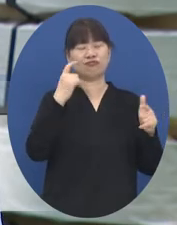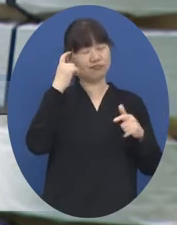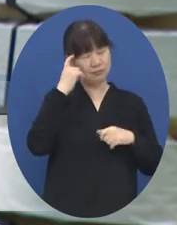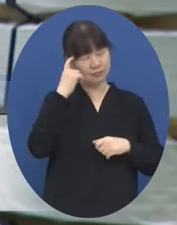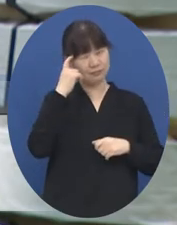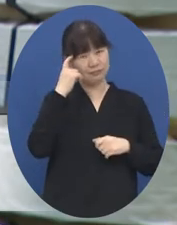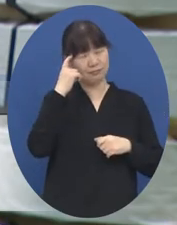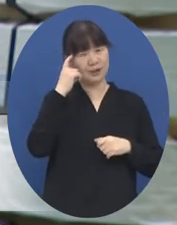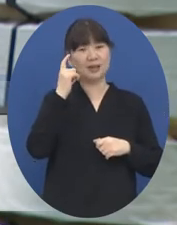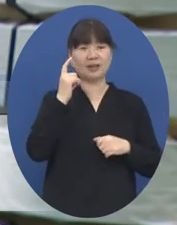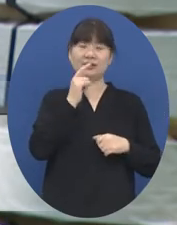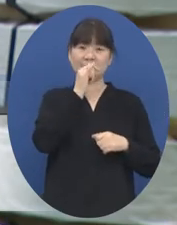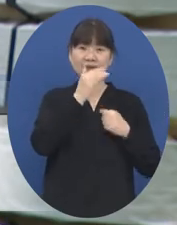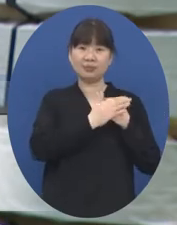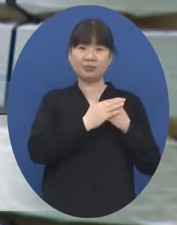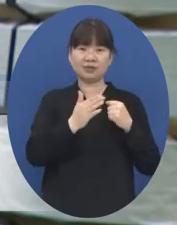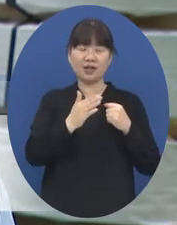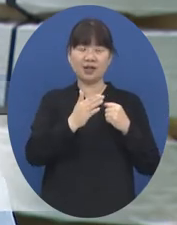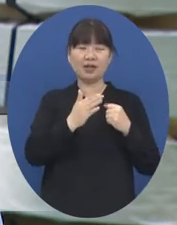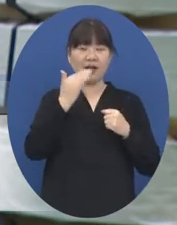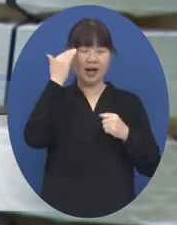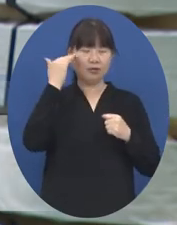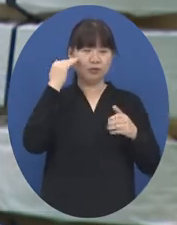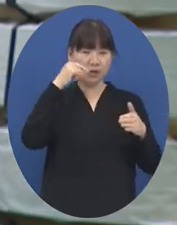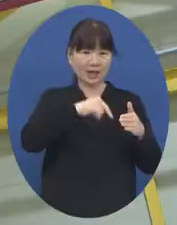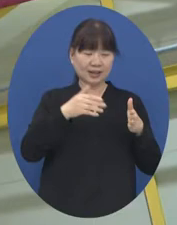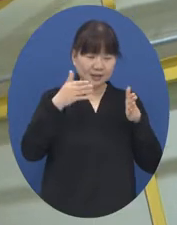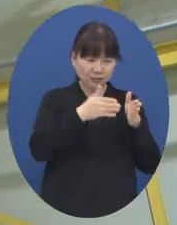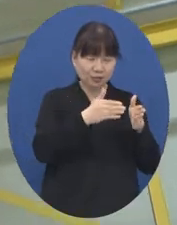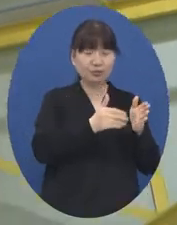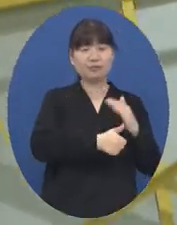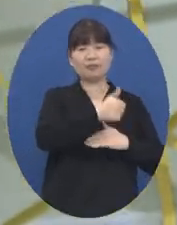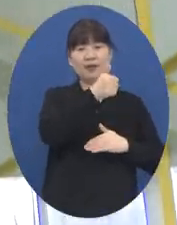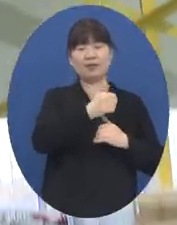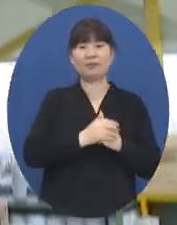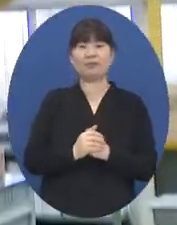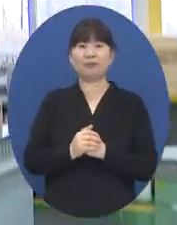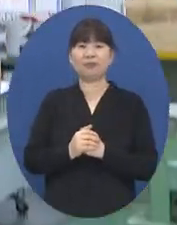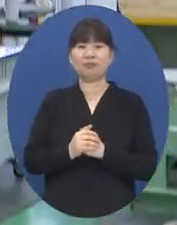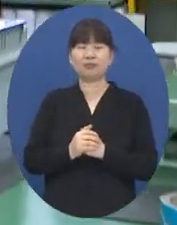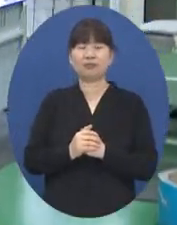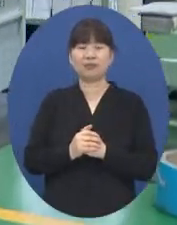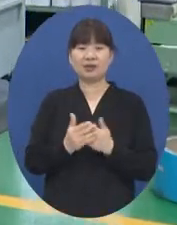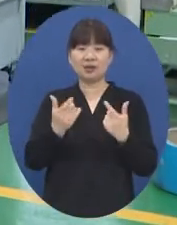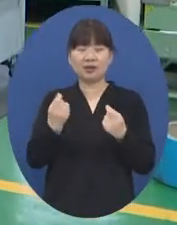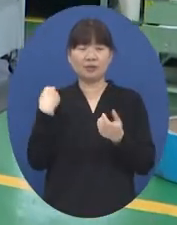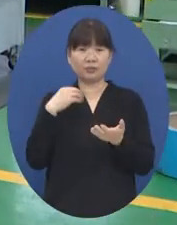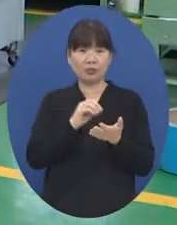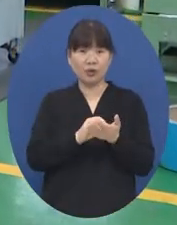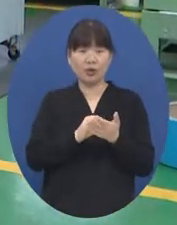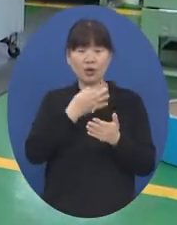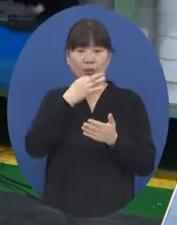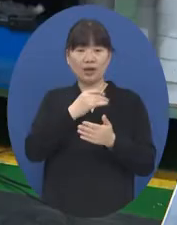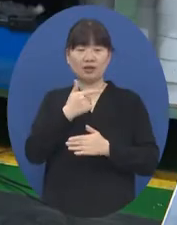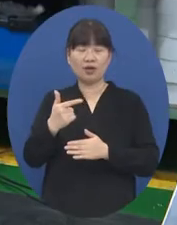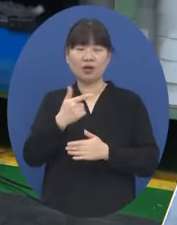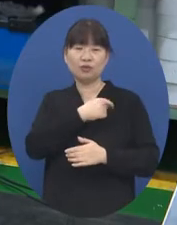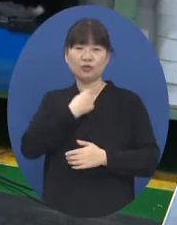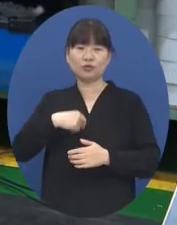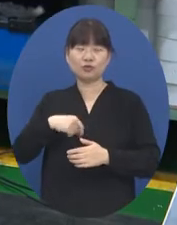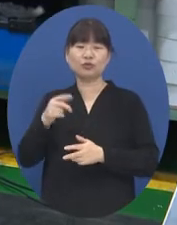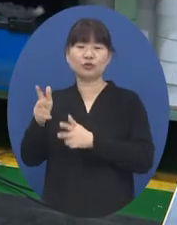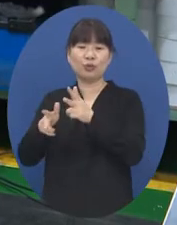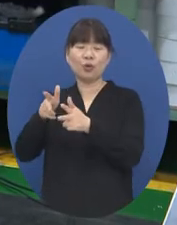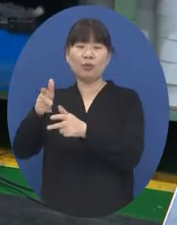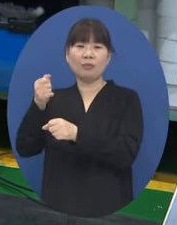이쪽에다가 좀 집중하는 게더 나을 것 같아요. 실제 유턴 효과는 컸습니다. 중국에 있을 때보다